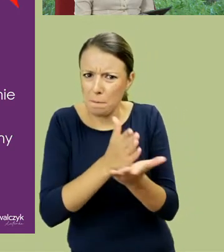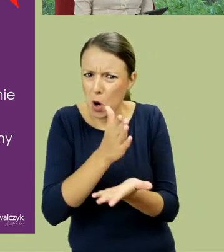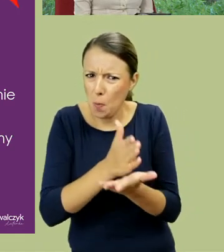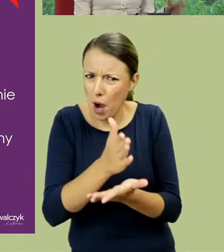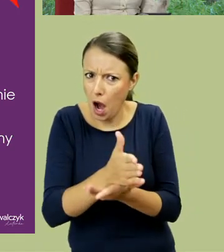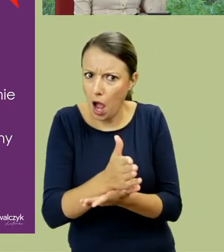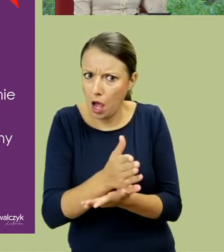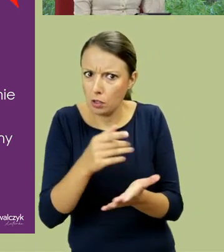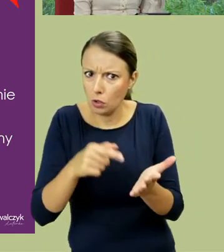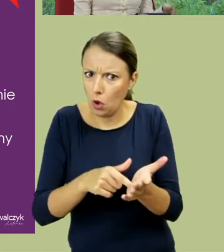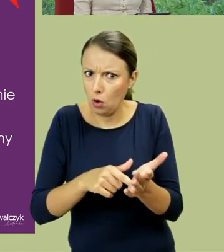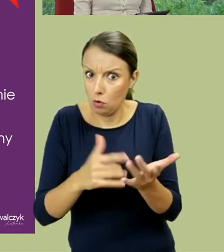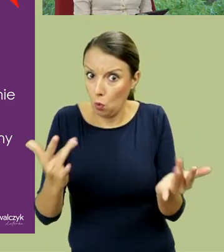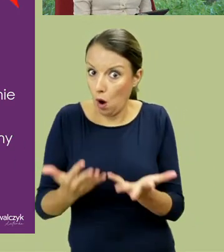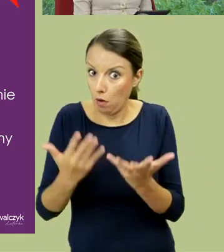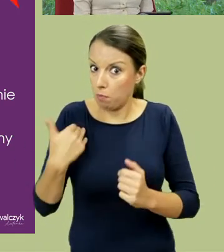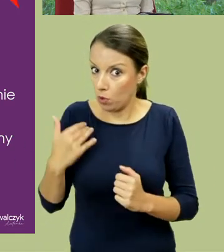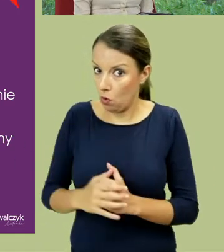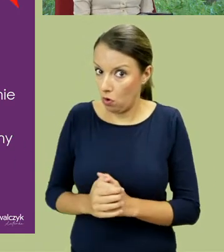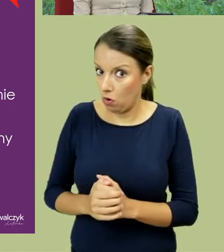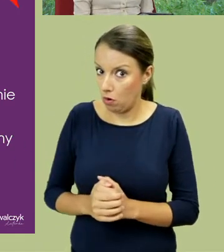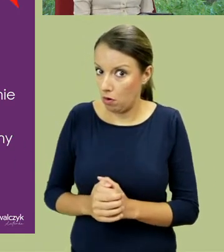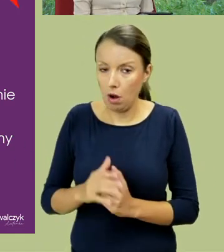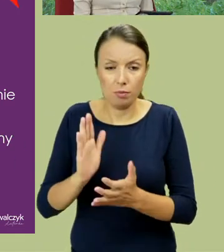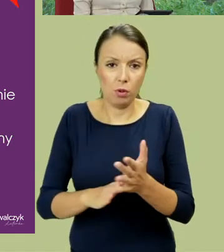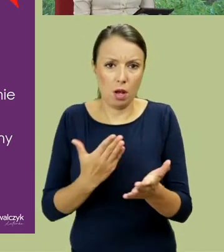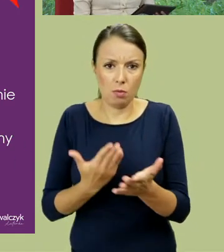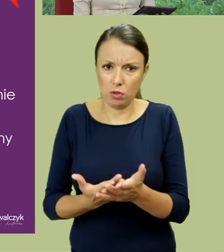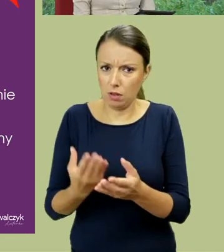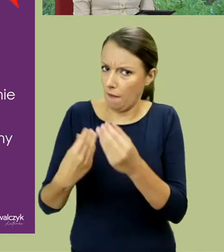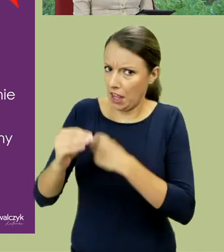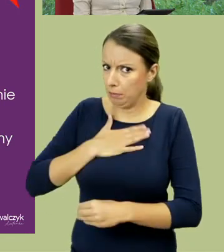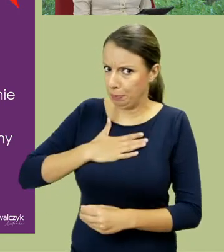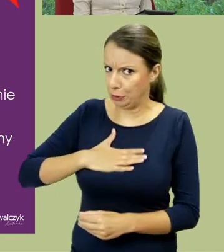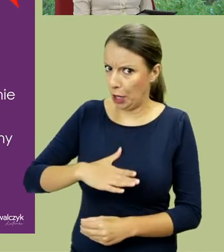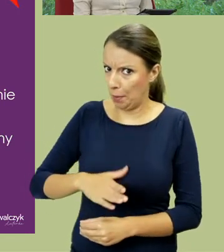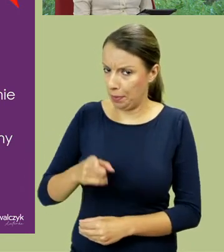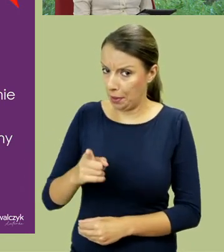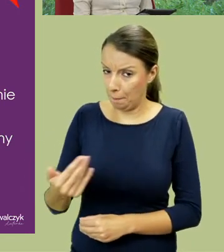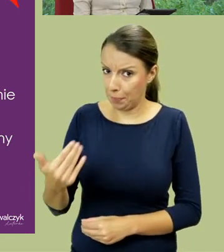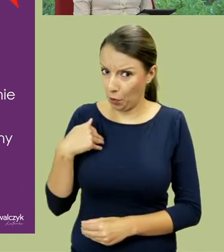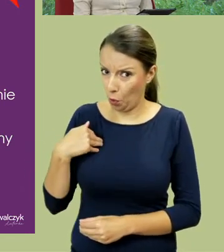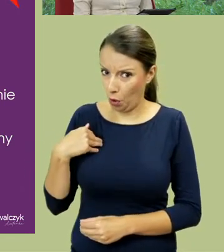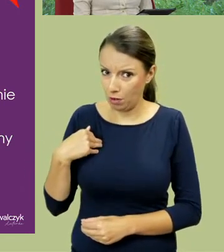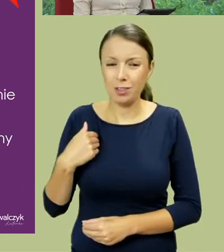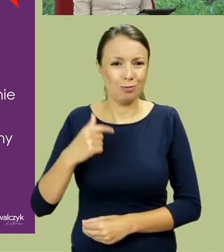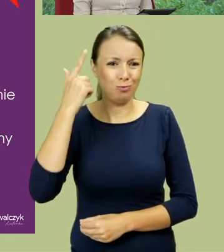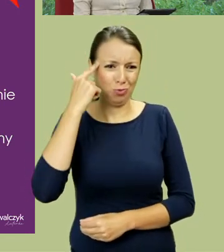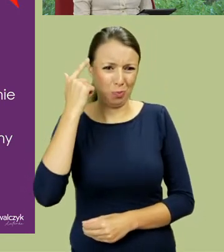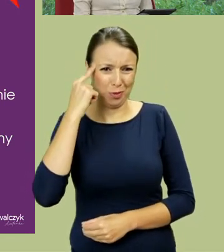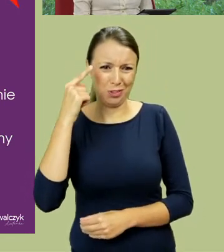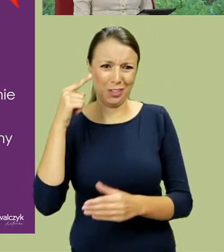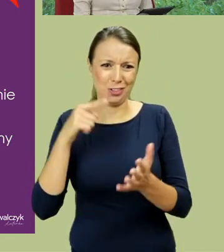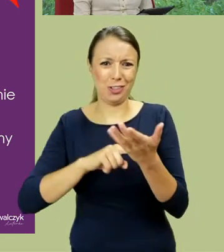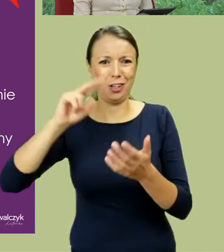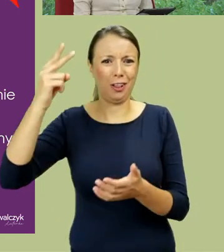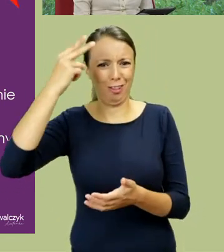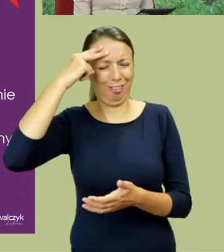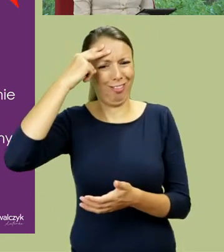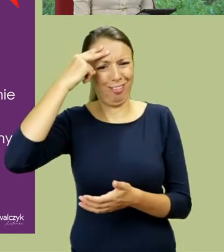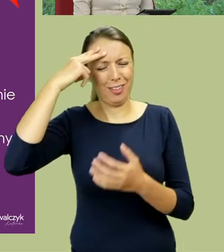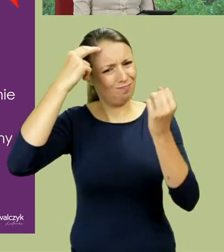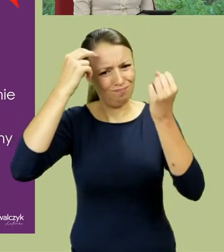czy przyjemniejsza, to myślę, że rzeczywiście należy się wyzbyć tych